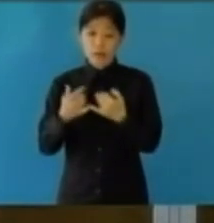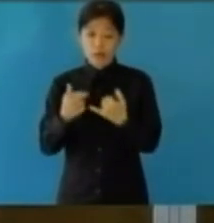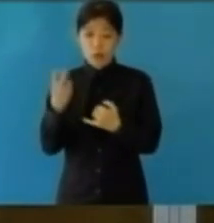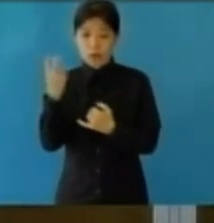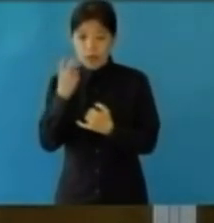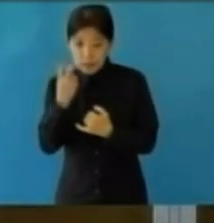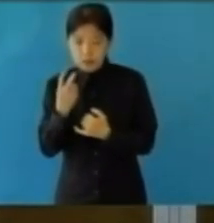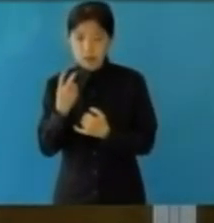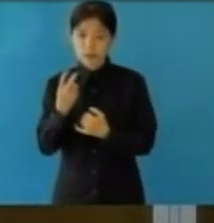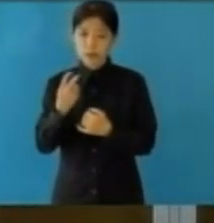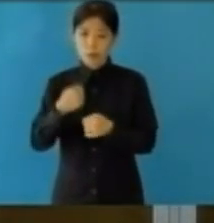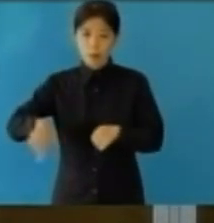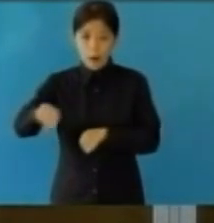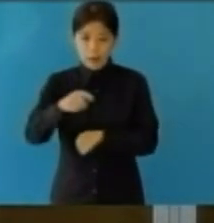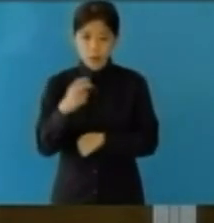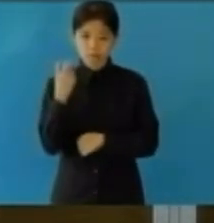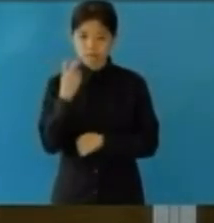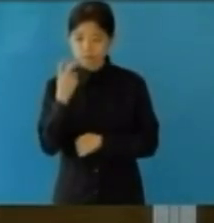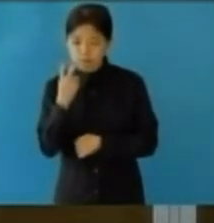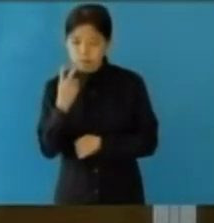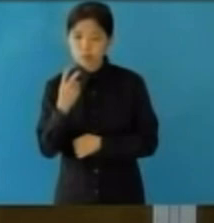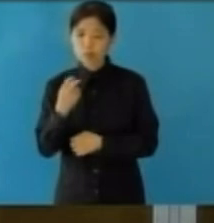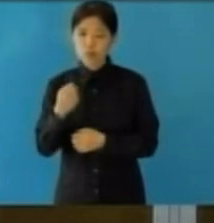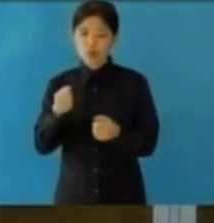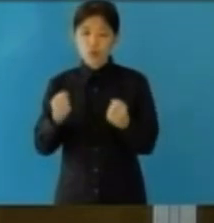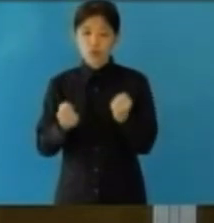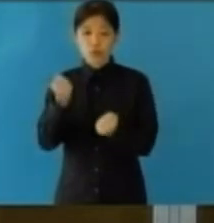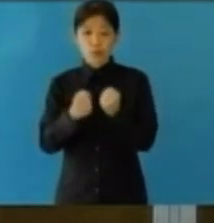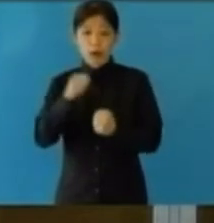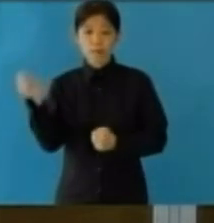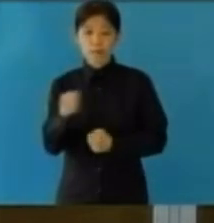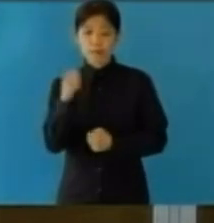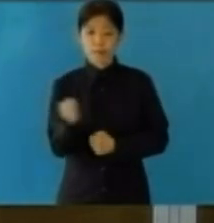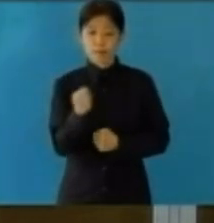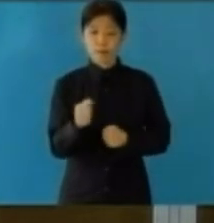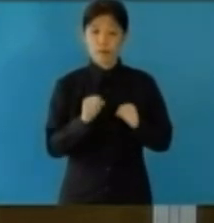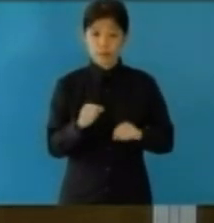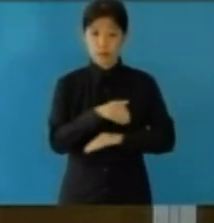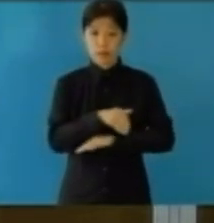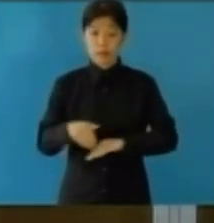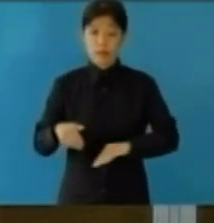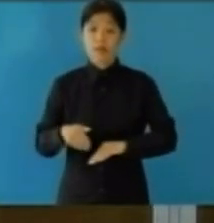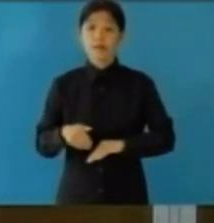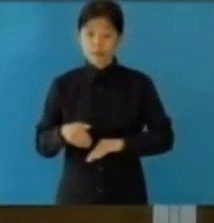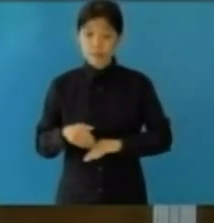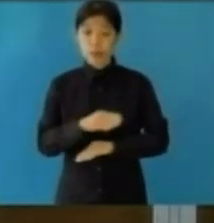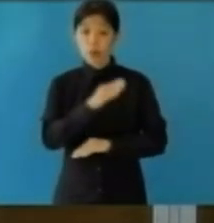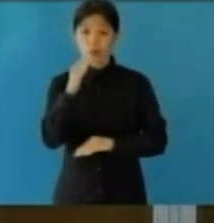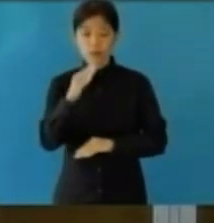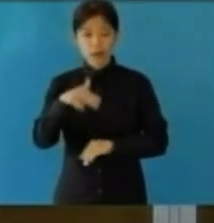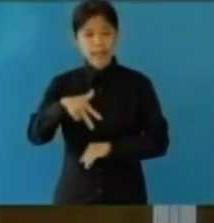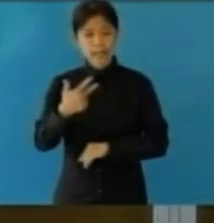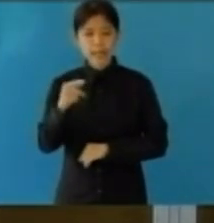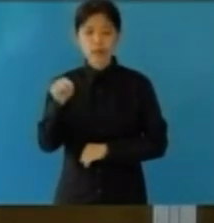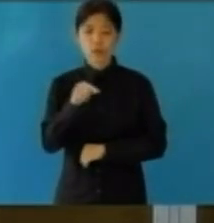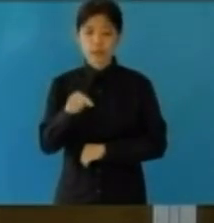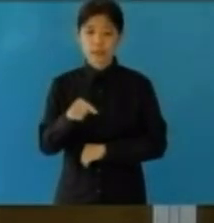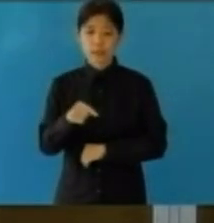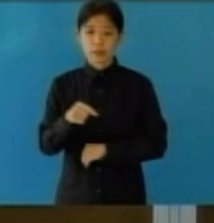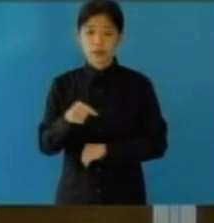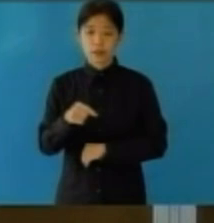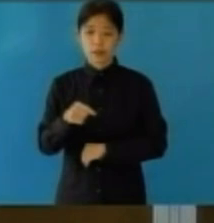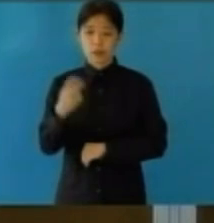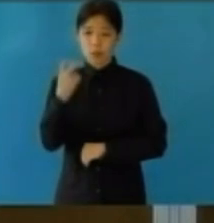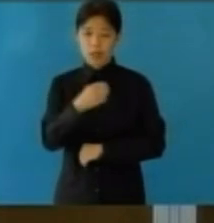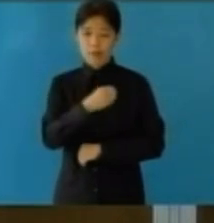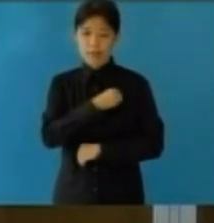巡回、車両の誘導案内等の警備を行う必要があり、当日は約700名の警備員を配置